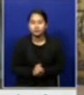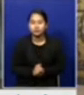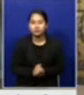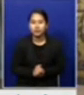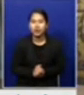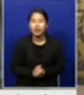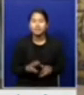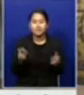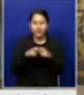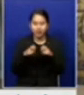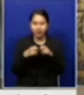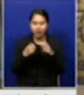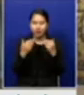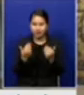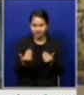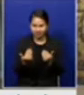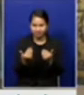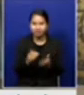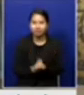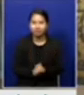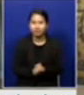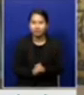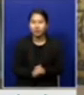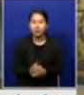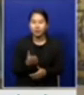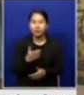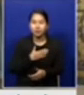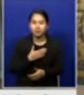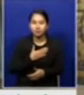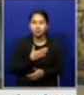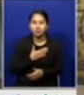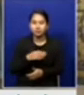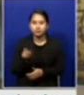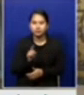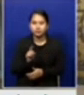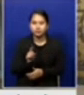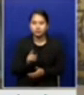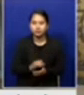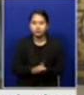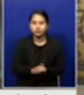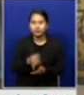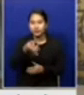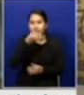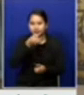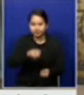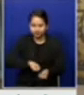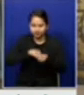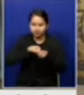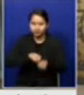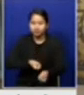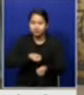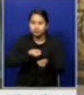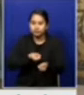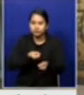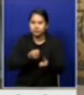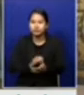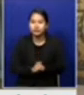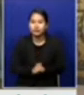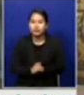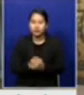ผมต้องกราบเรียนว่าเกษตรกรส่วนใหญ่ไว้ขึ้นทะเบียนมีสมุดเล่มเ